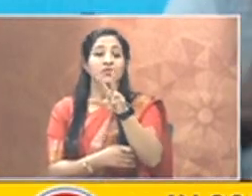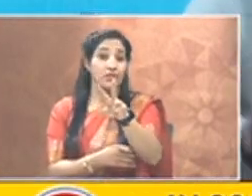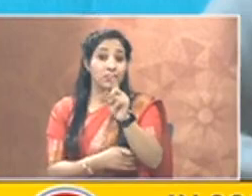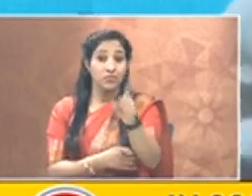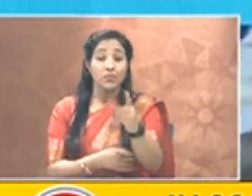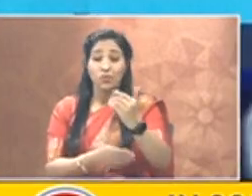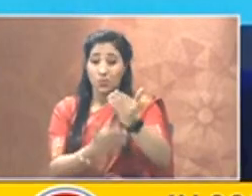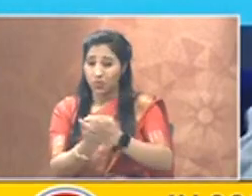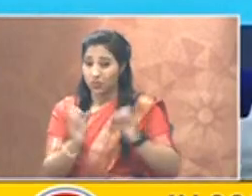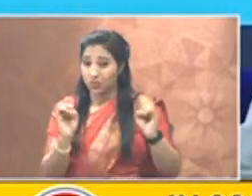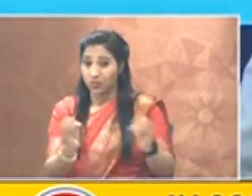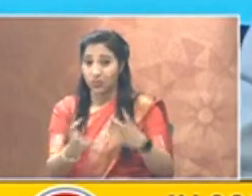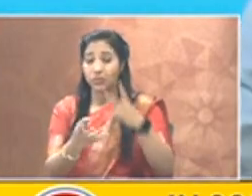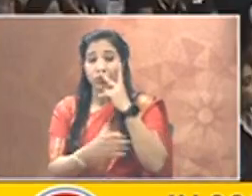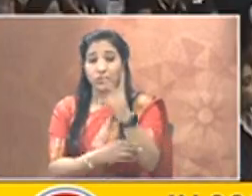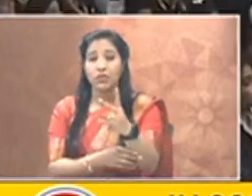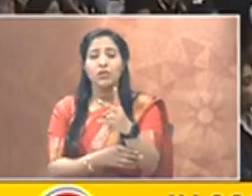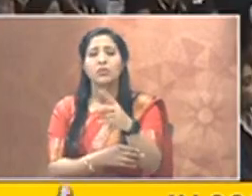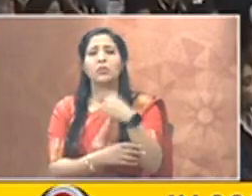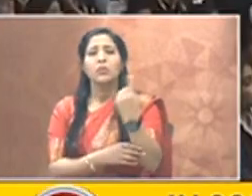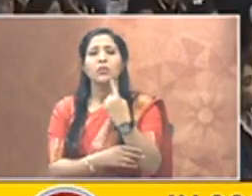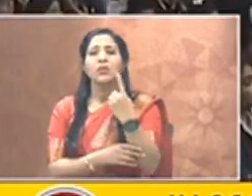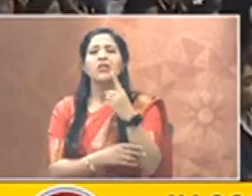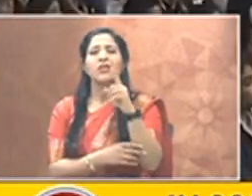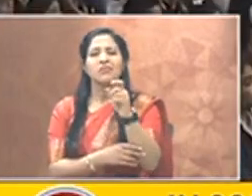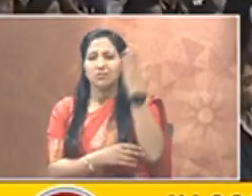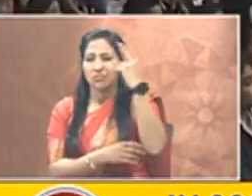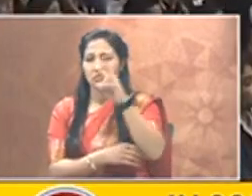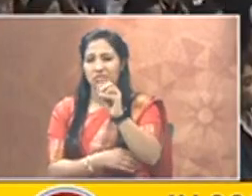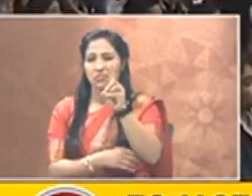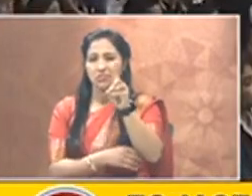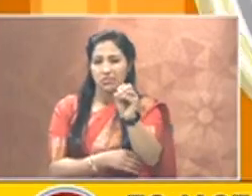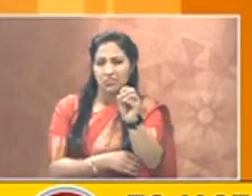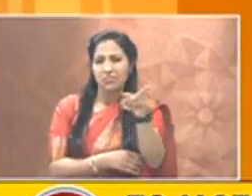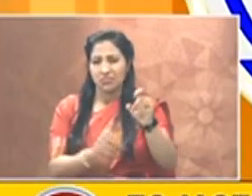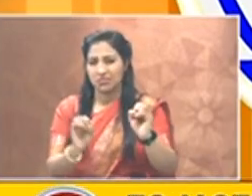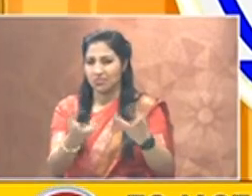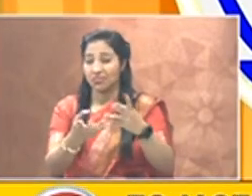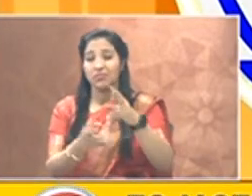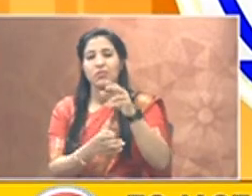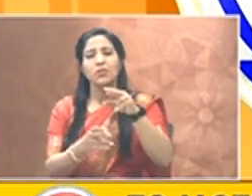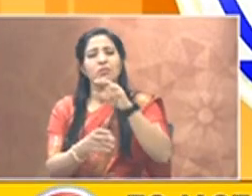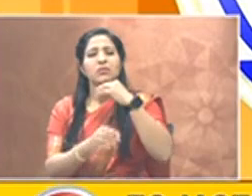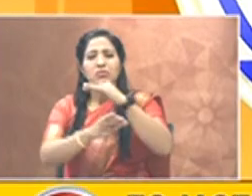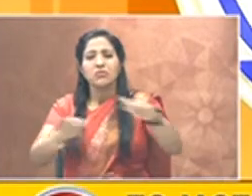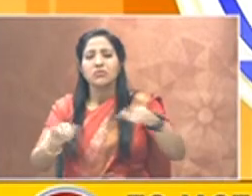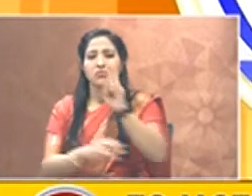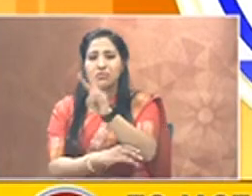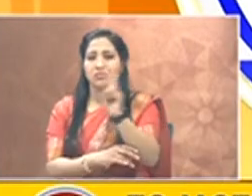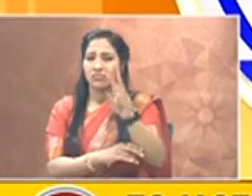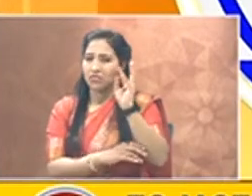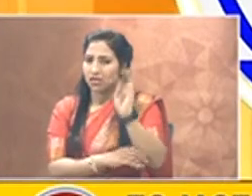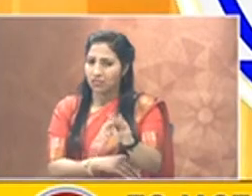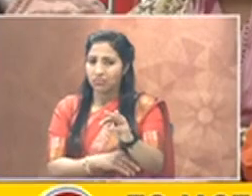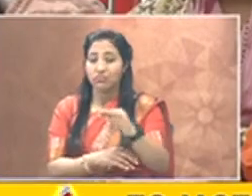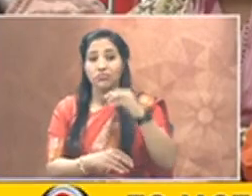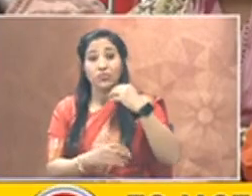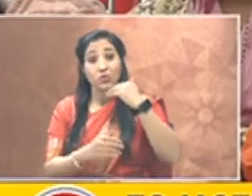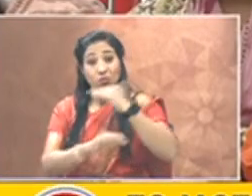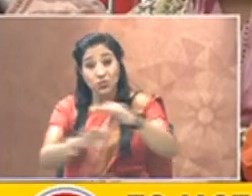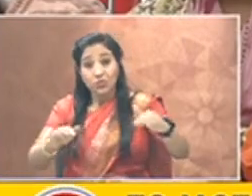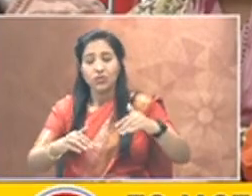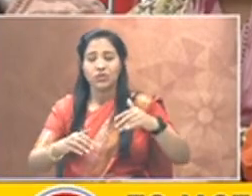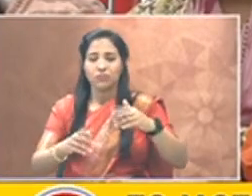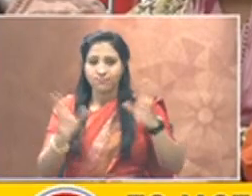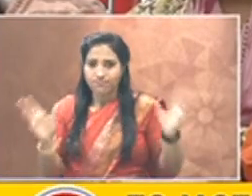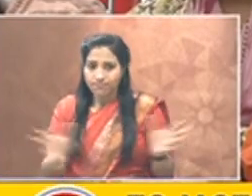था तो यह संख्या केवल 22,000 थी। स्टूडेंट्स को प्रेरित करने के लिए और परीक्षा के